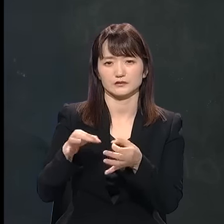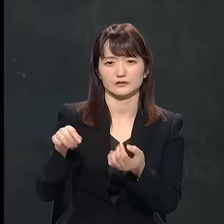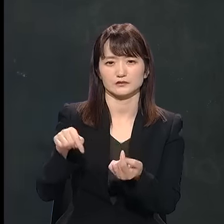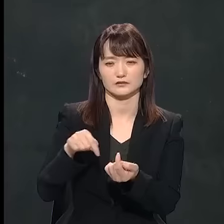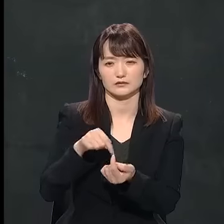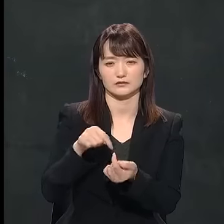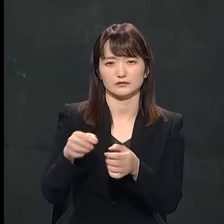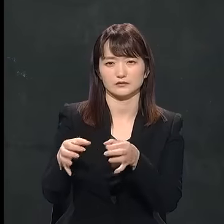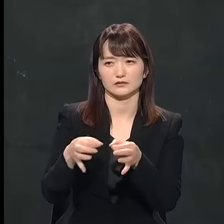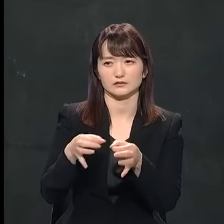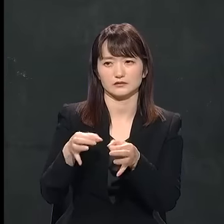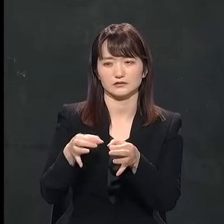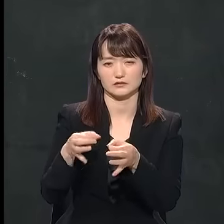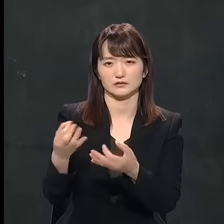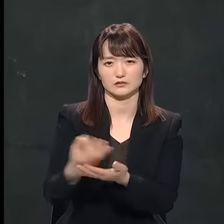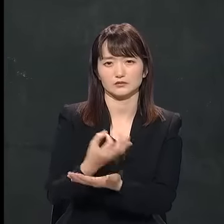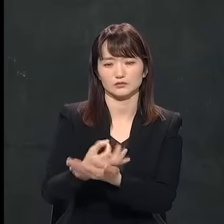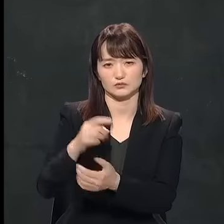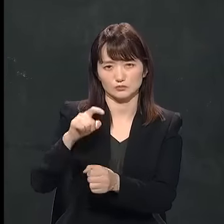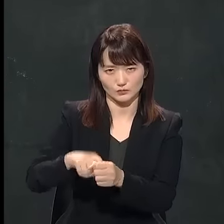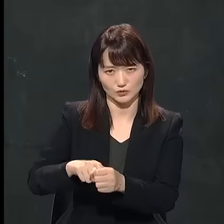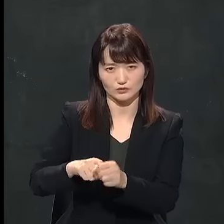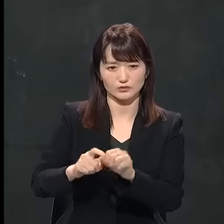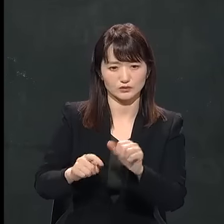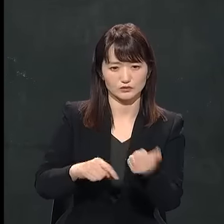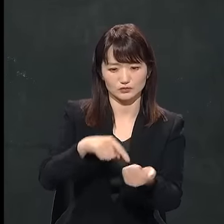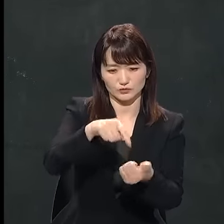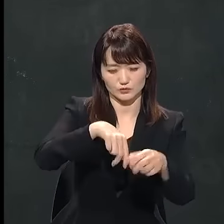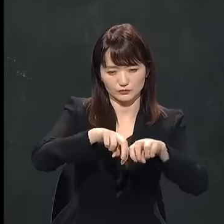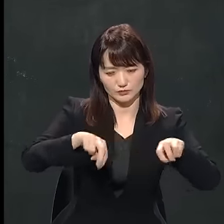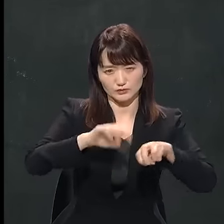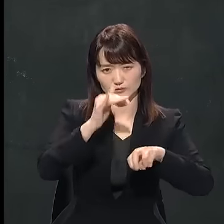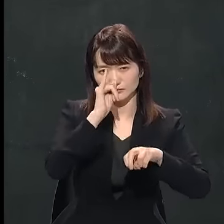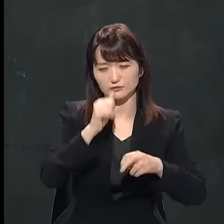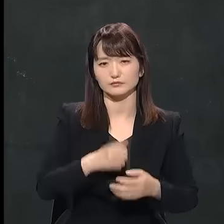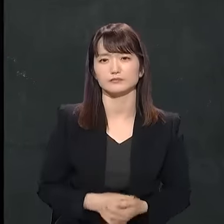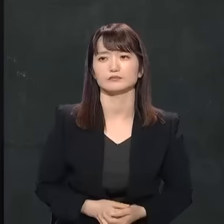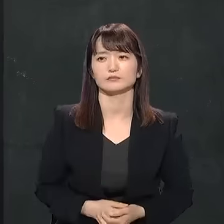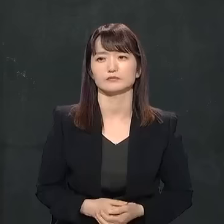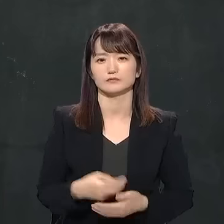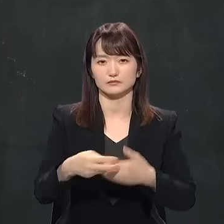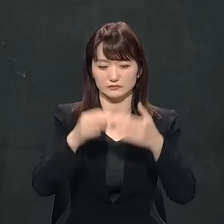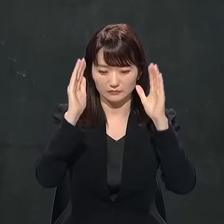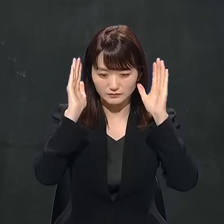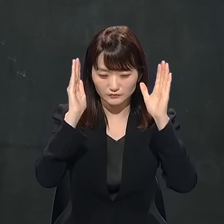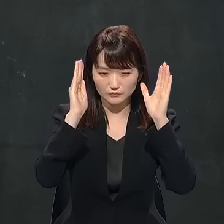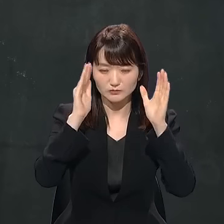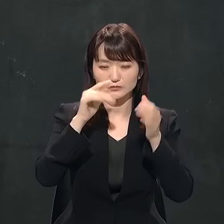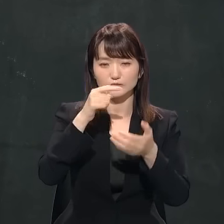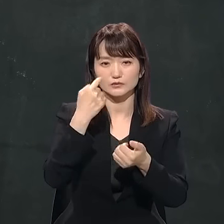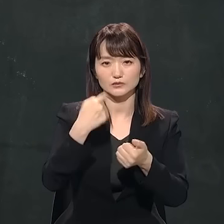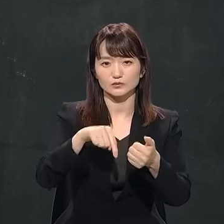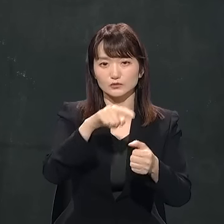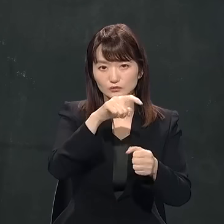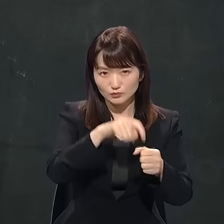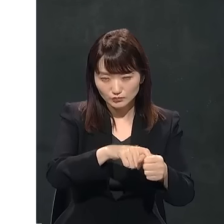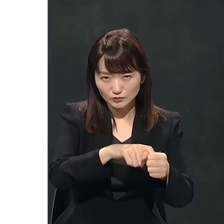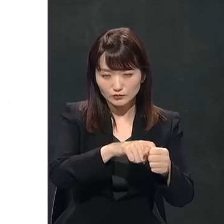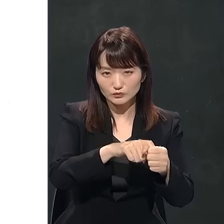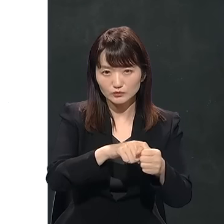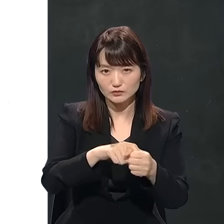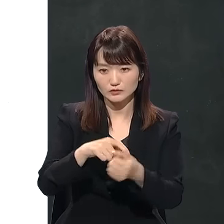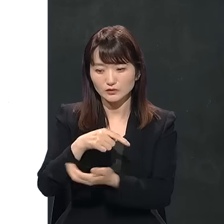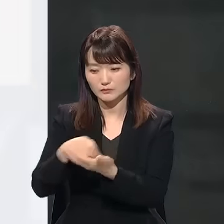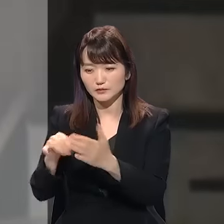이렇게 비판을 하고 있습니다 그리고 이제 많은 분들이 아 의학 교육을 위해서 그 유가족이 정말 어려운